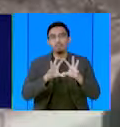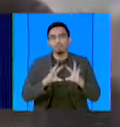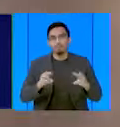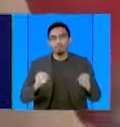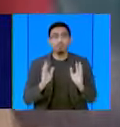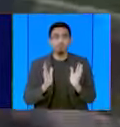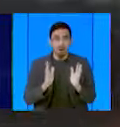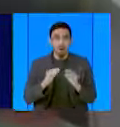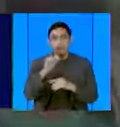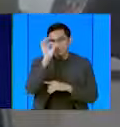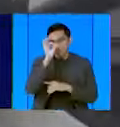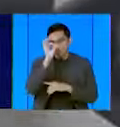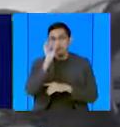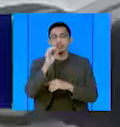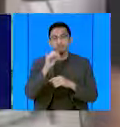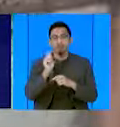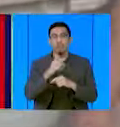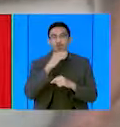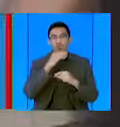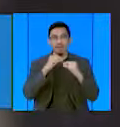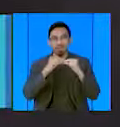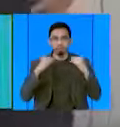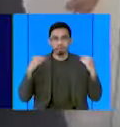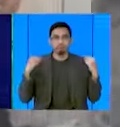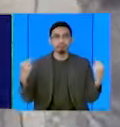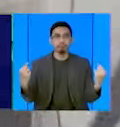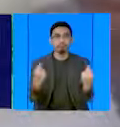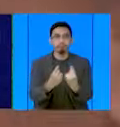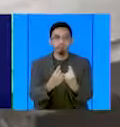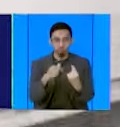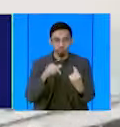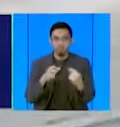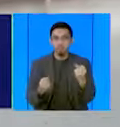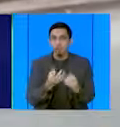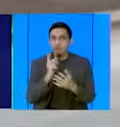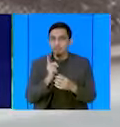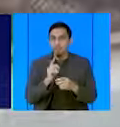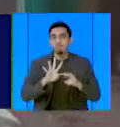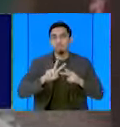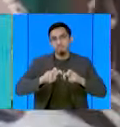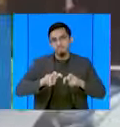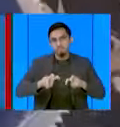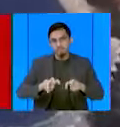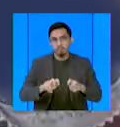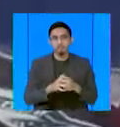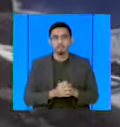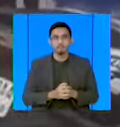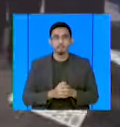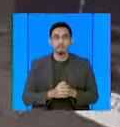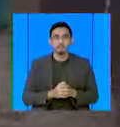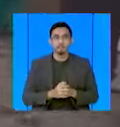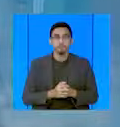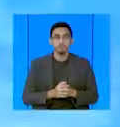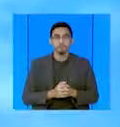Polisi mengamankan lokasi menelusuri penyebab pasti dari kebakaran ini. Dari Bengkalis, Riau, Indra Yusrizal, iNews melaporkan.